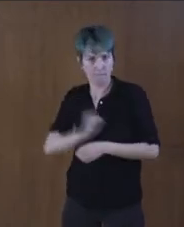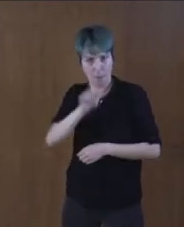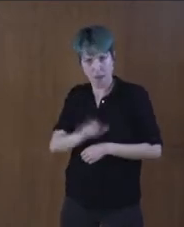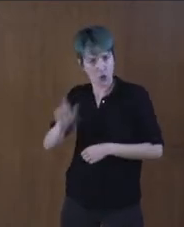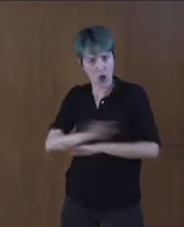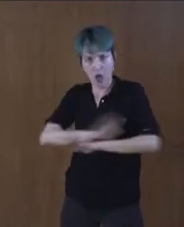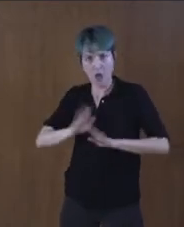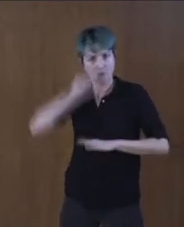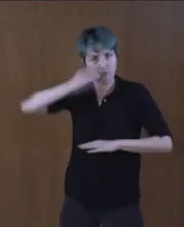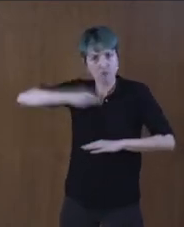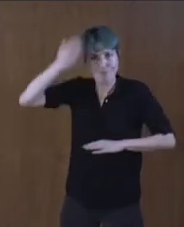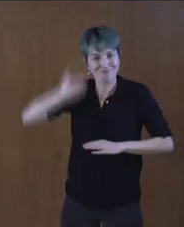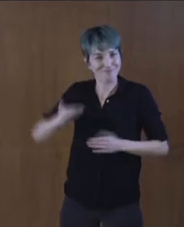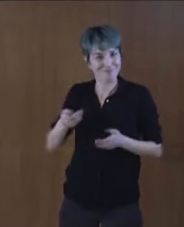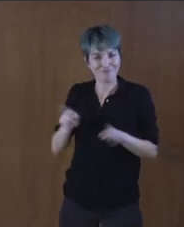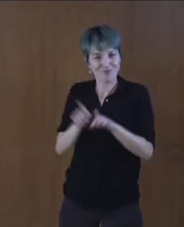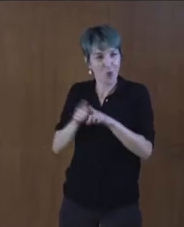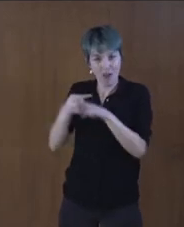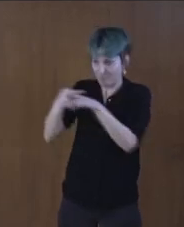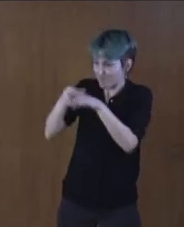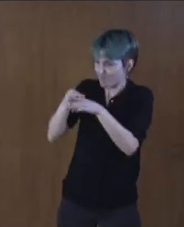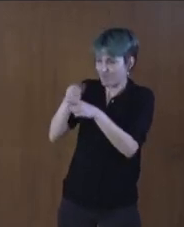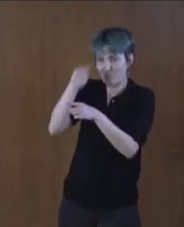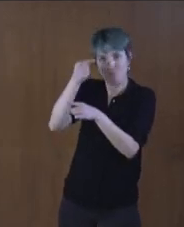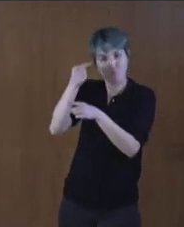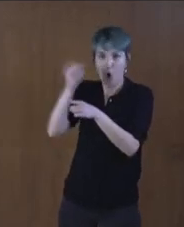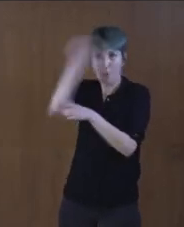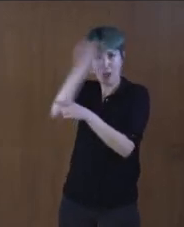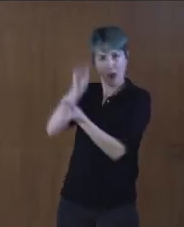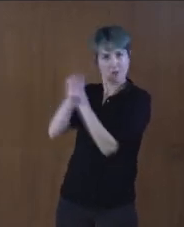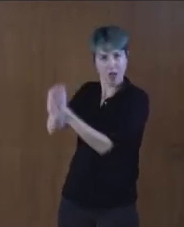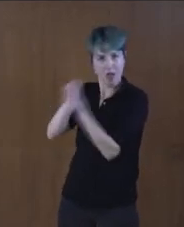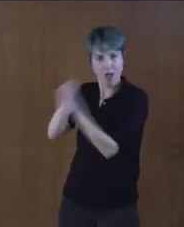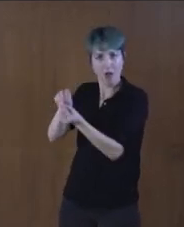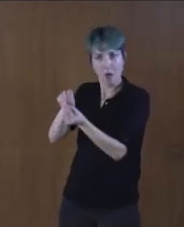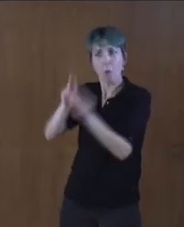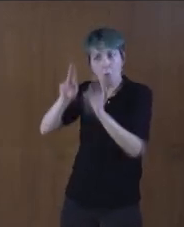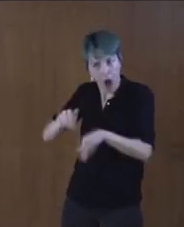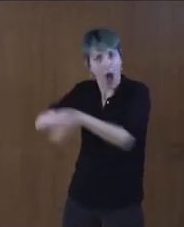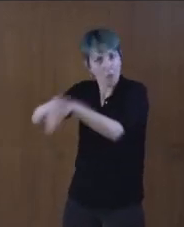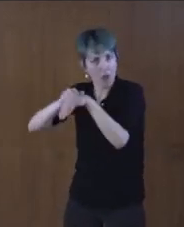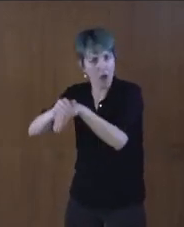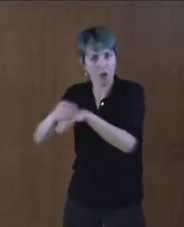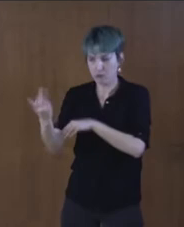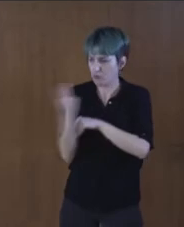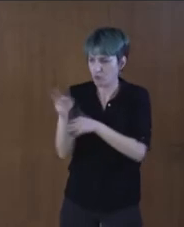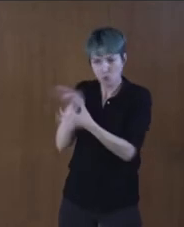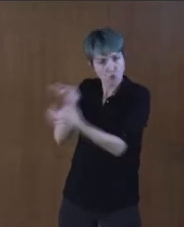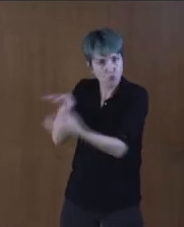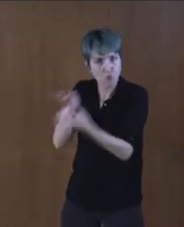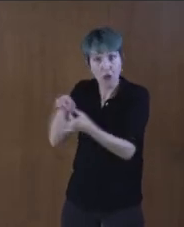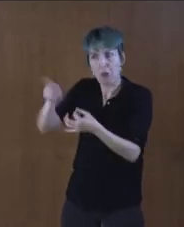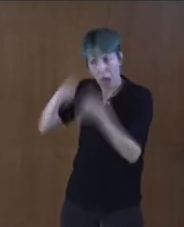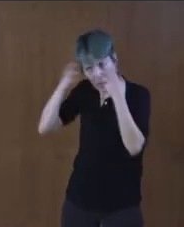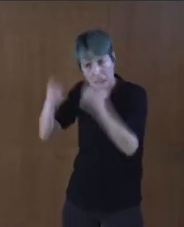excel·lents que comparteixen del tot el meu punt de vista, que són amics i que han intentat i